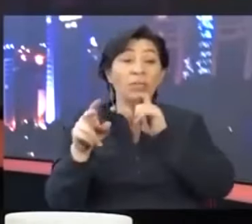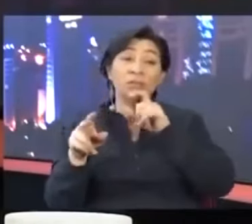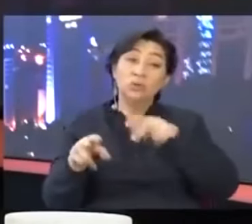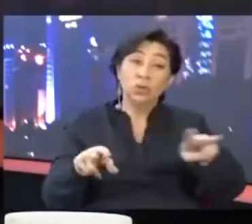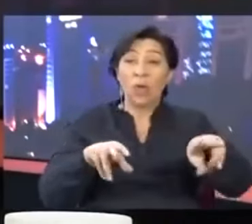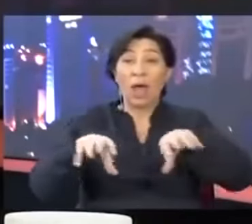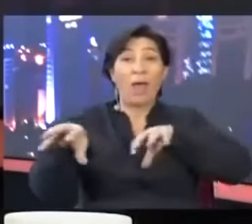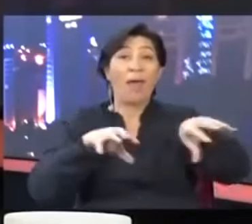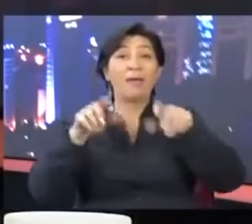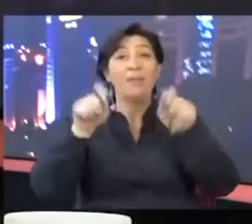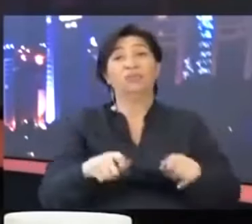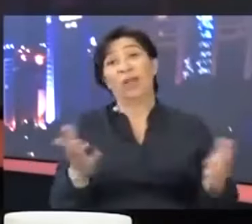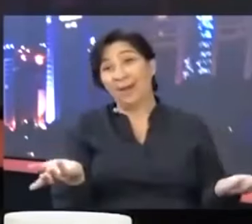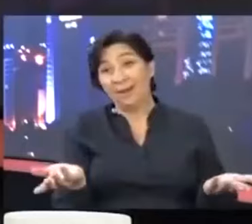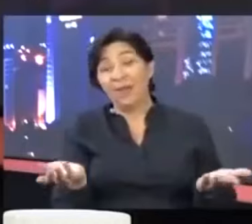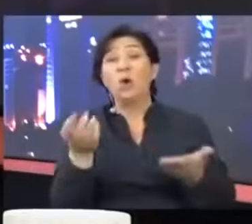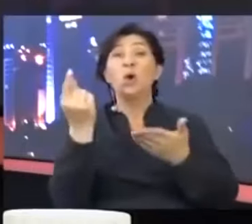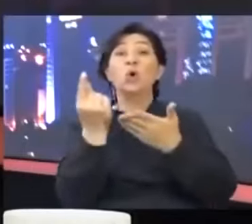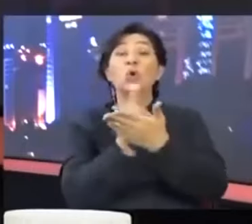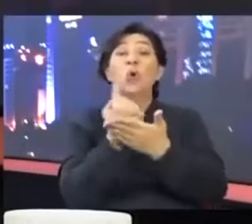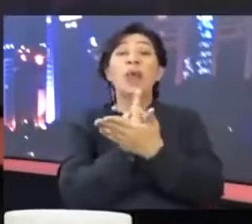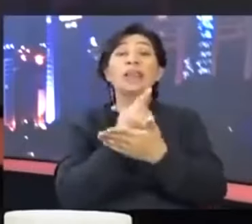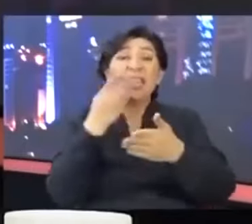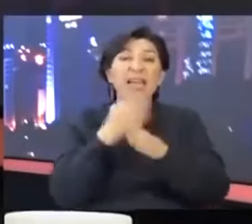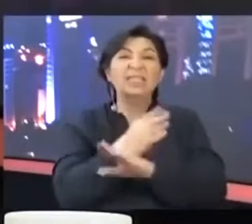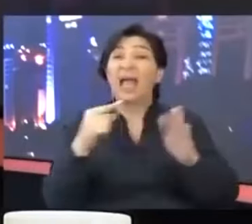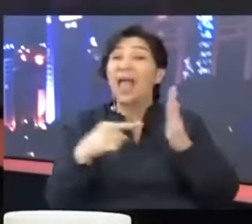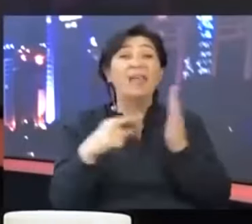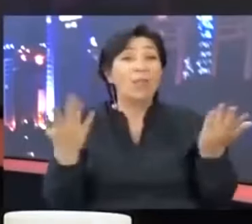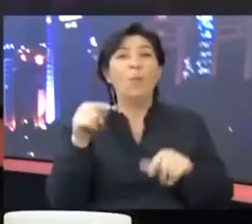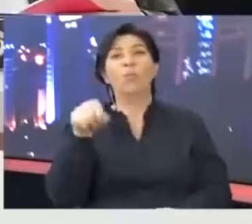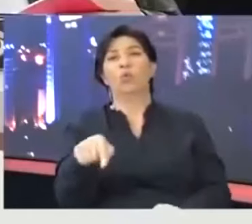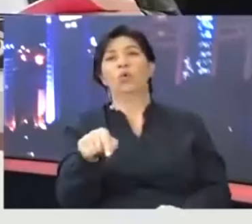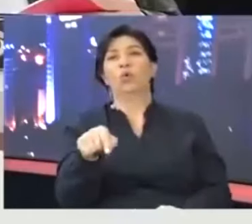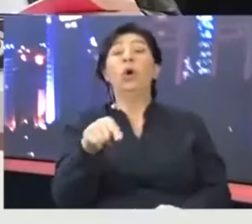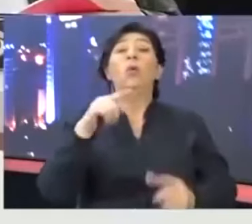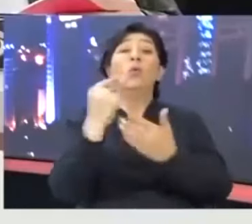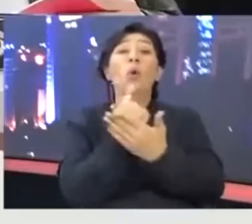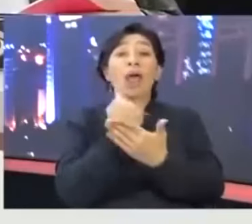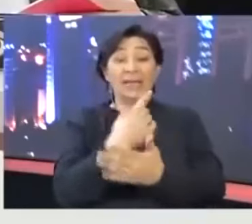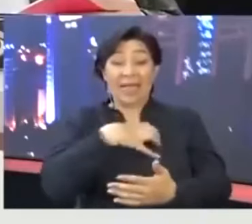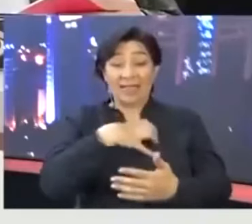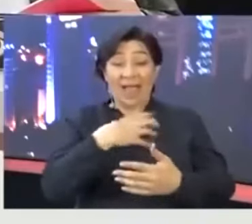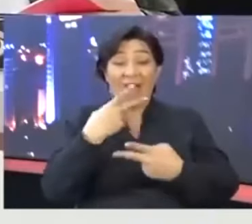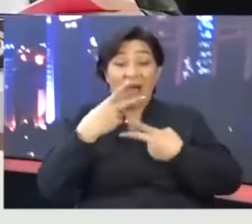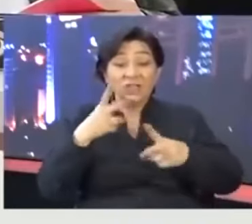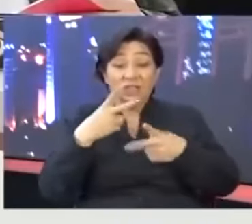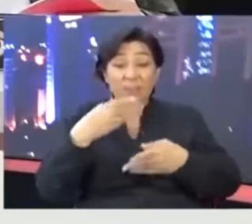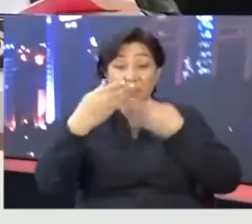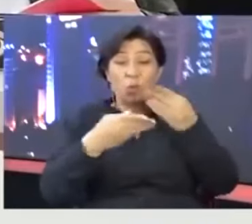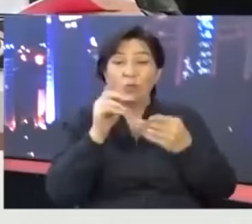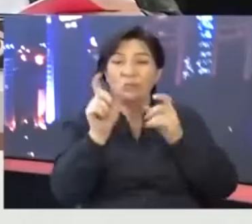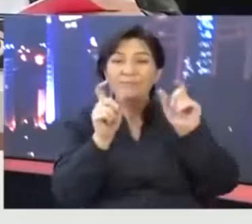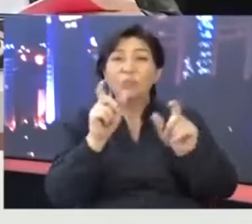ayırt edecekler ha bir kere Kur'an'ın amacı bu zaten Kur'an kendi amacını da tarif ediyor O dei